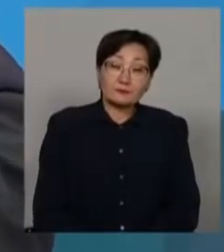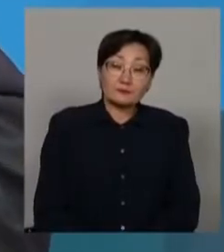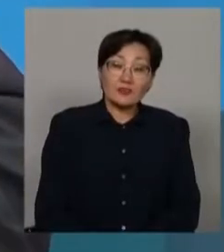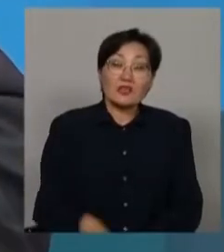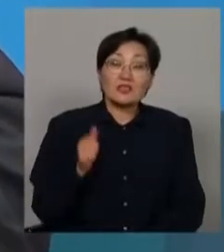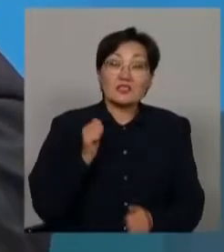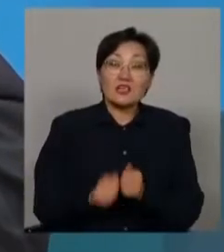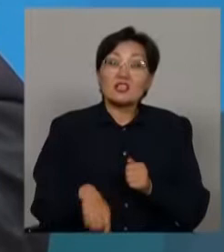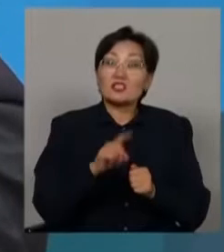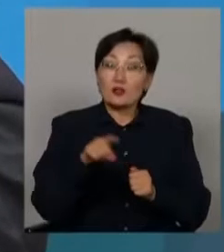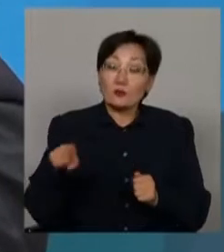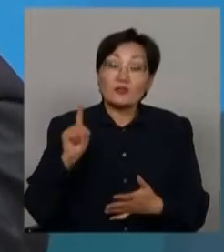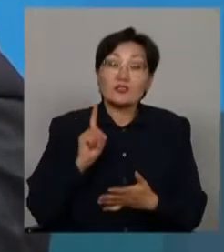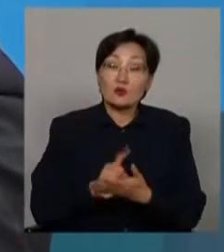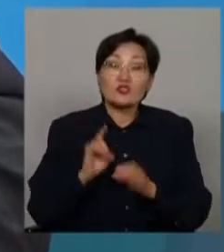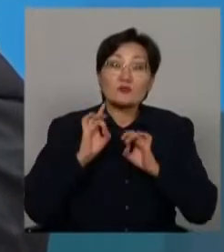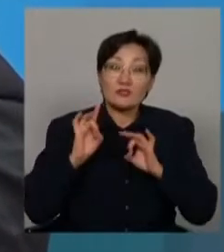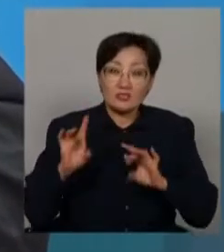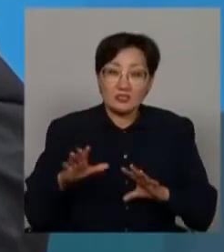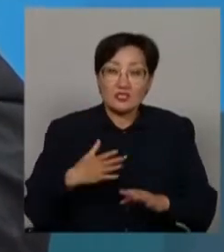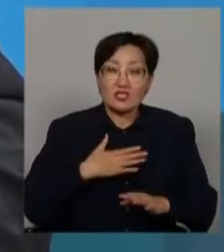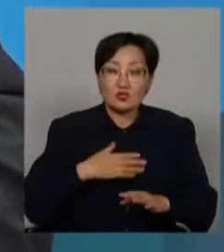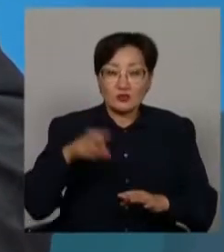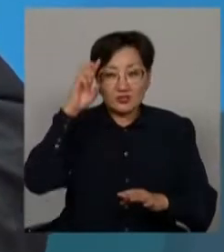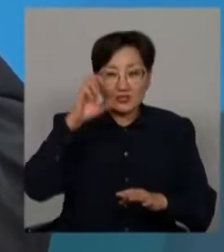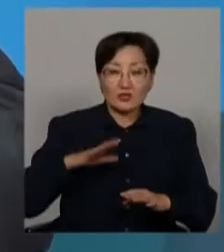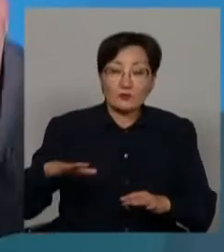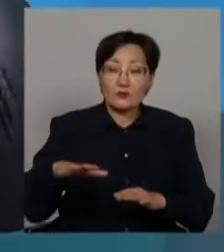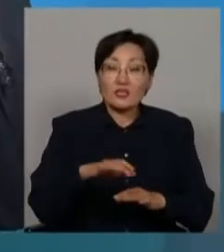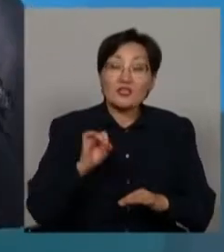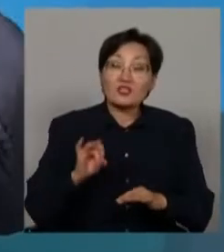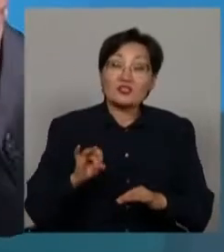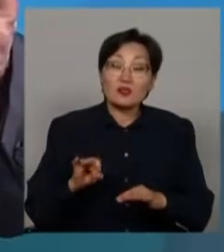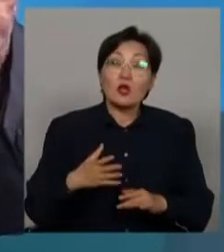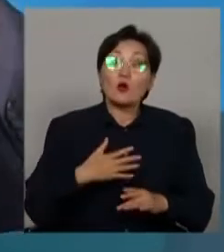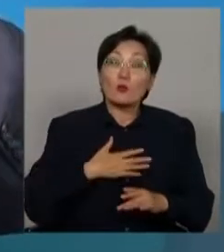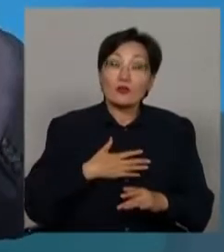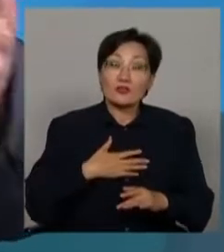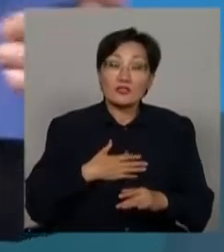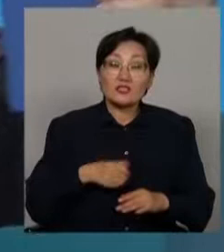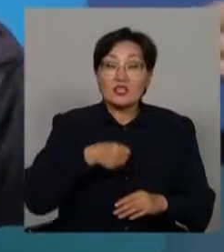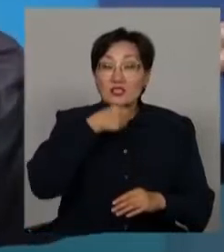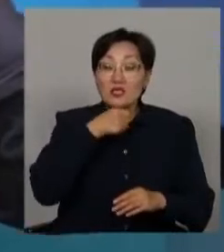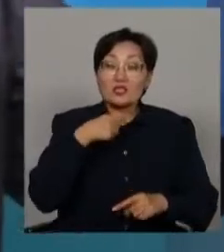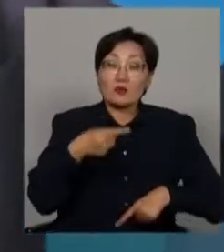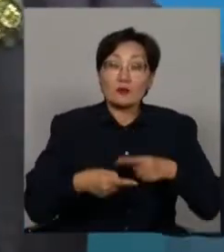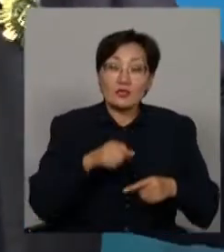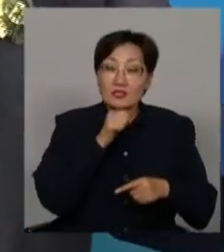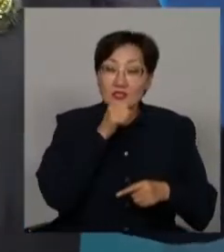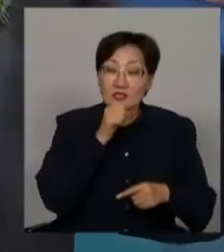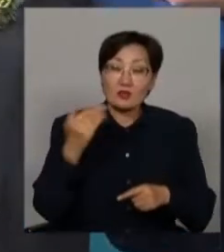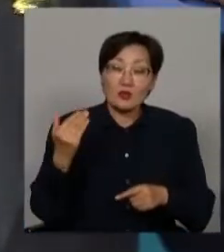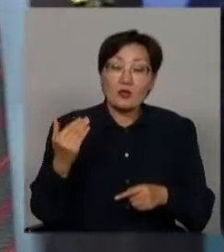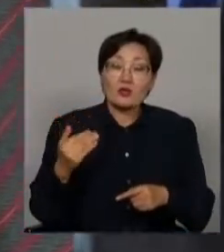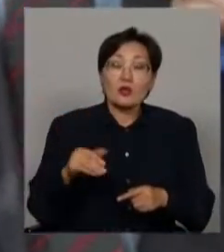Каждый из нас должен прославлять нашу страну. И мои старшие поколения, деды,